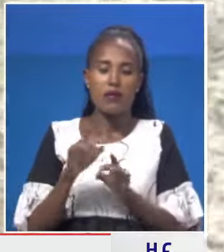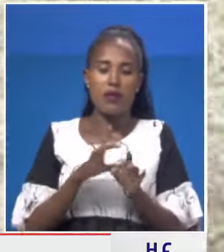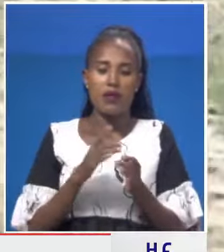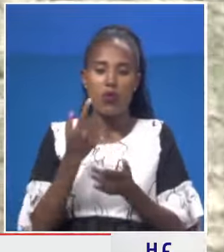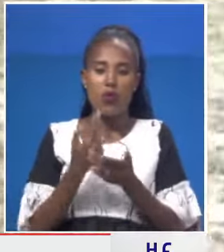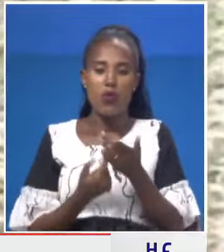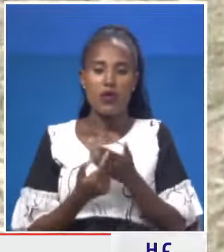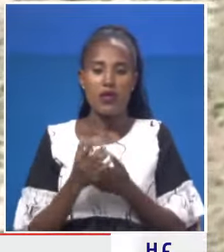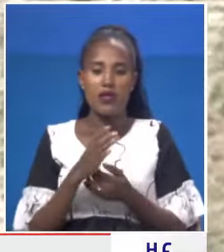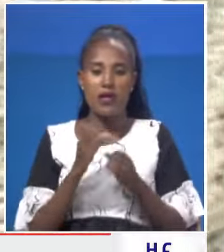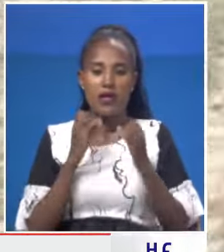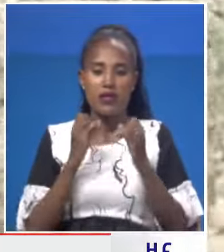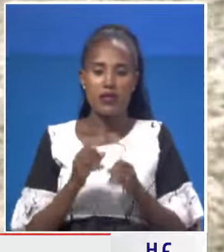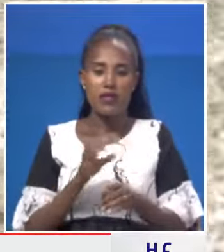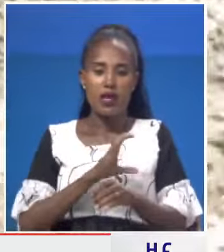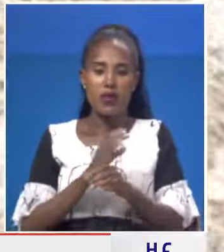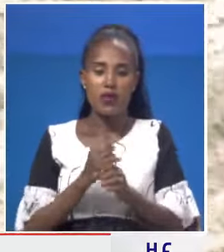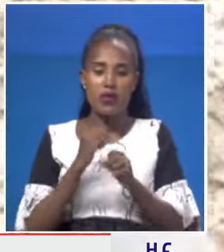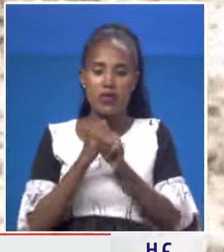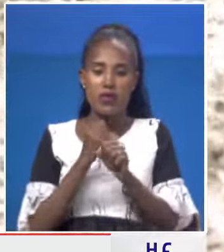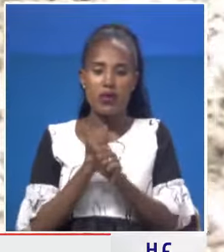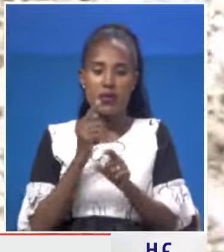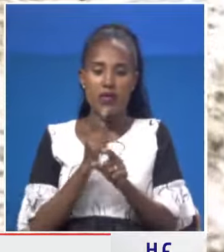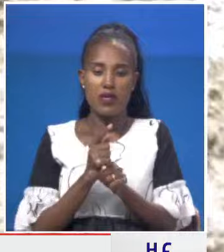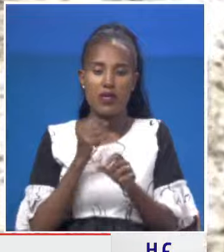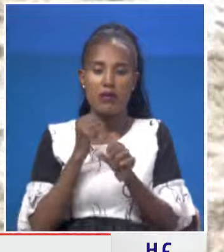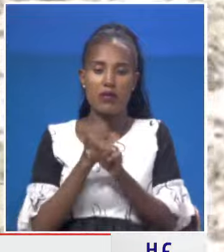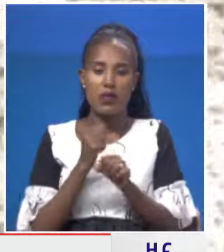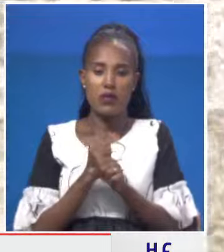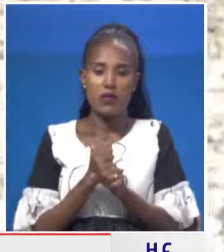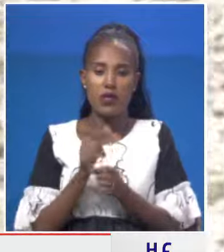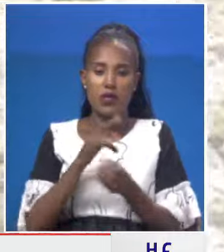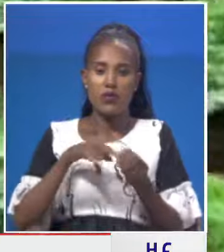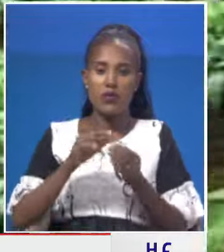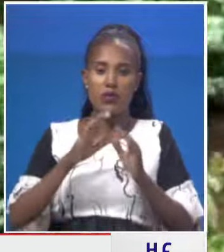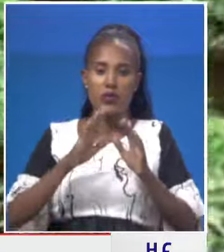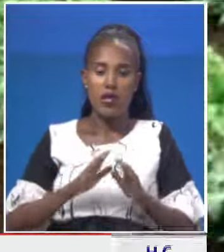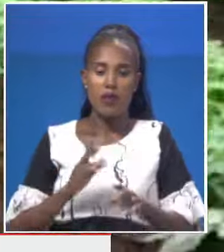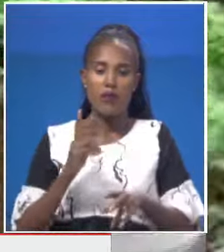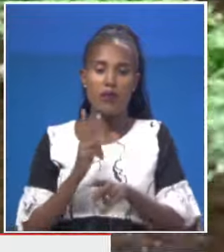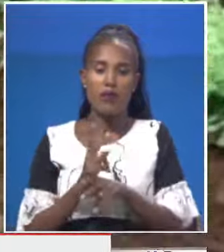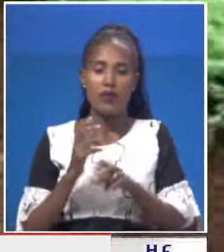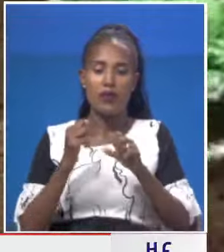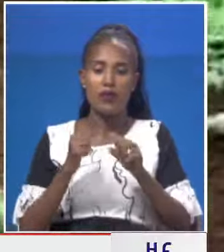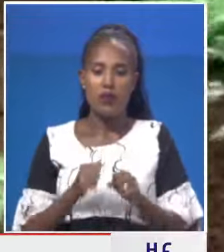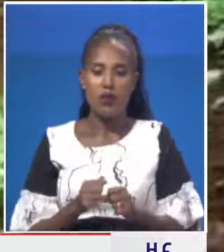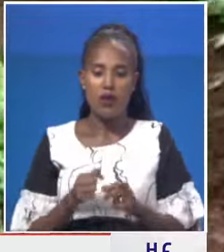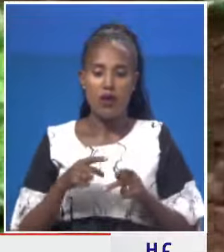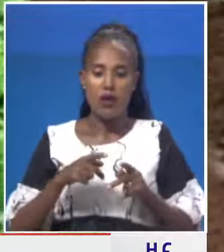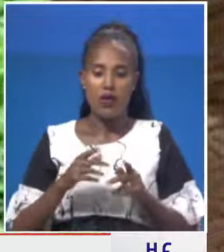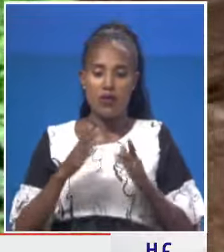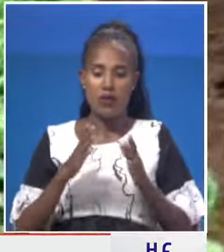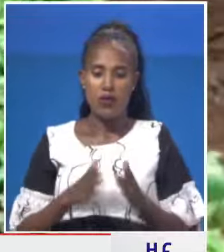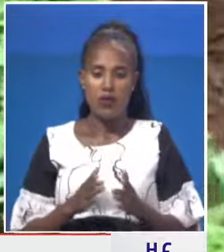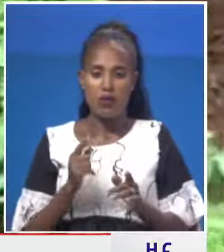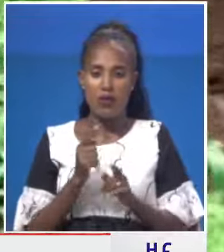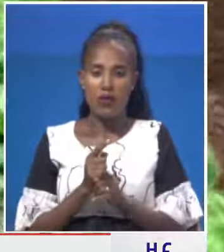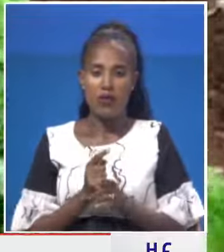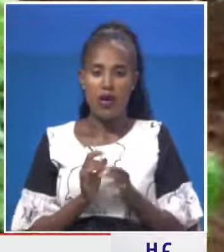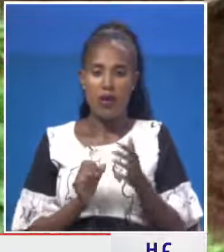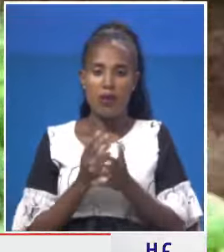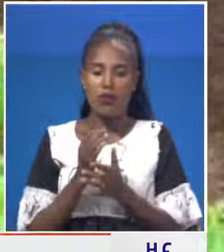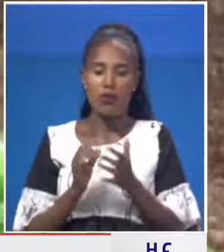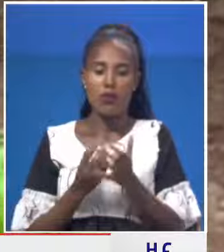ውይይትና የጸጥታ ኃይሉም ስራውን በአግባቡ በመስራቱ የዞኑን ሰላም መጠበቅ ተችሏል። አርሶ አደሩም በአግባቡ አምርቶ